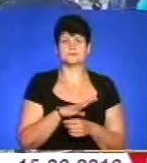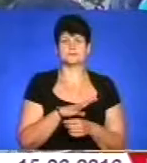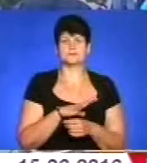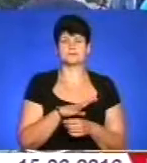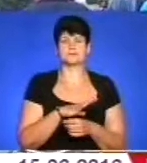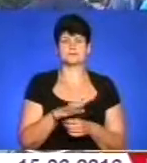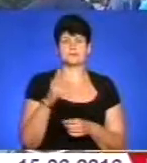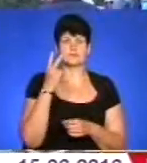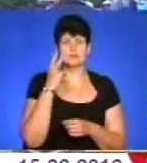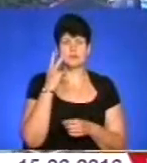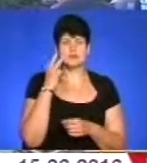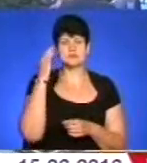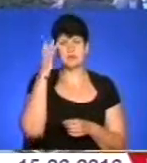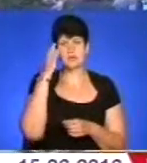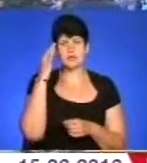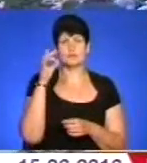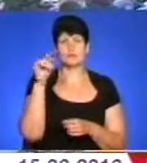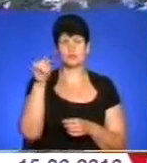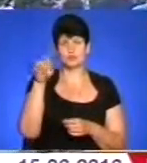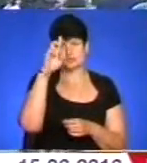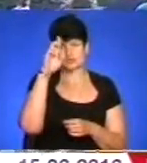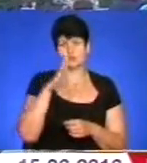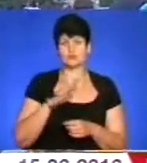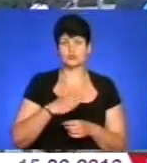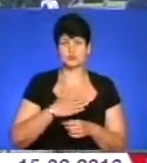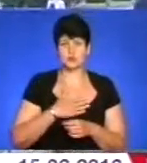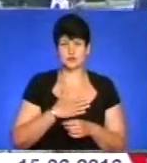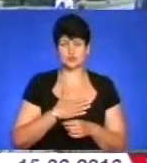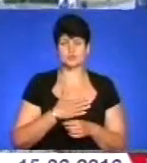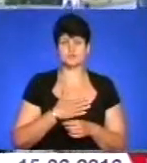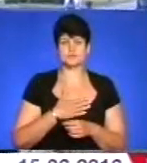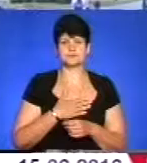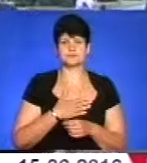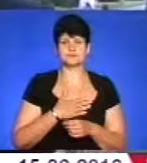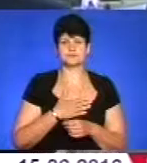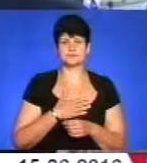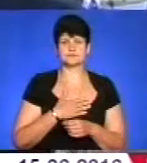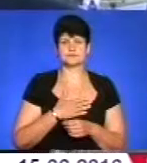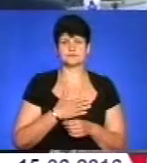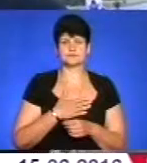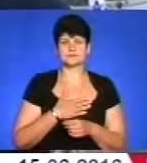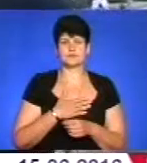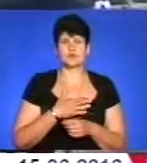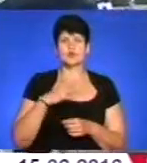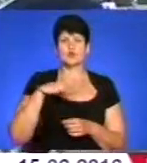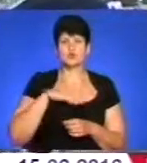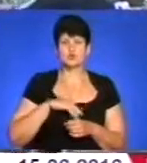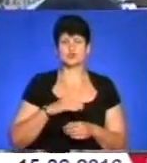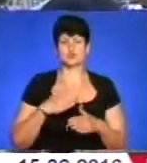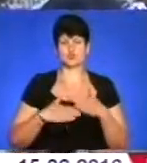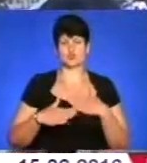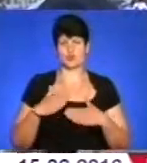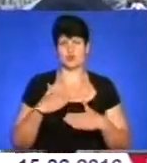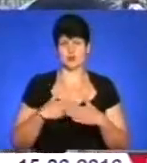весь час мріяли про ту державу нашу. Того, що... Вот. І з душою я радий, не то,